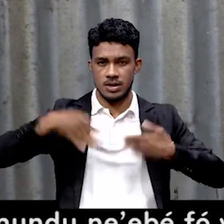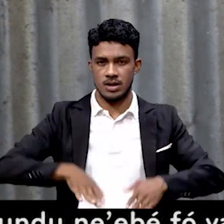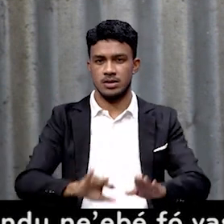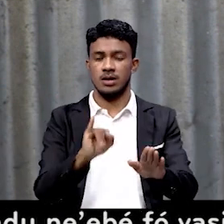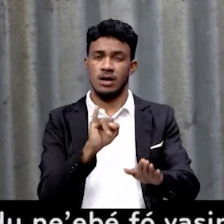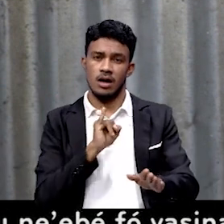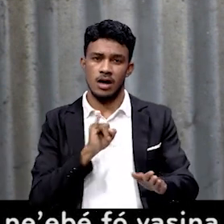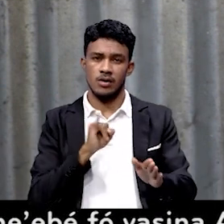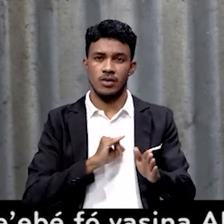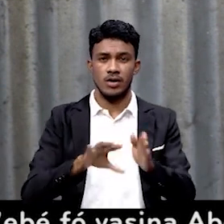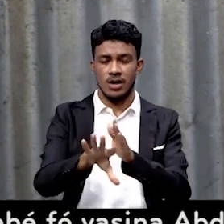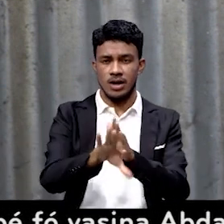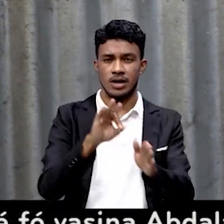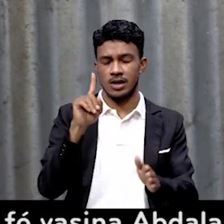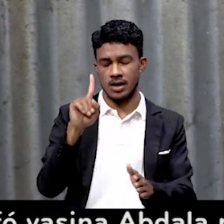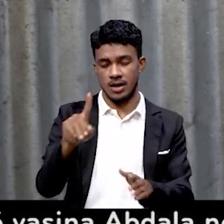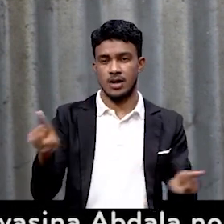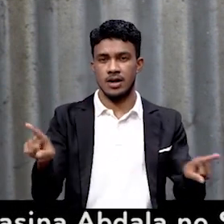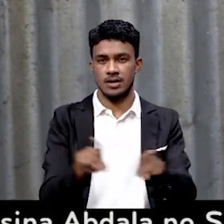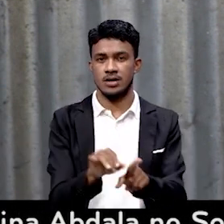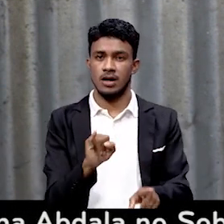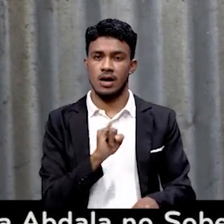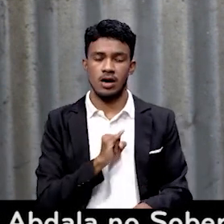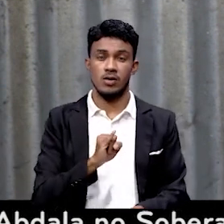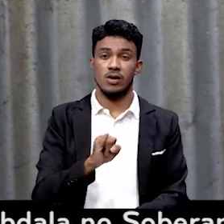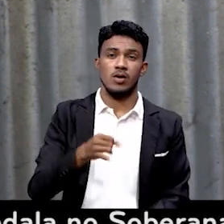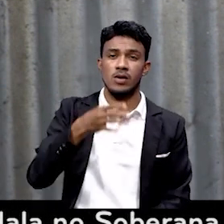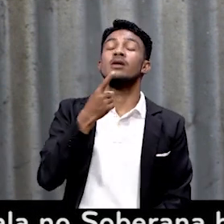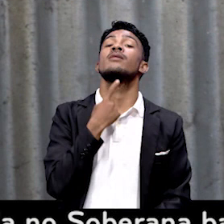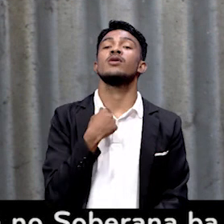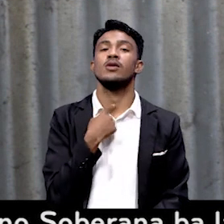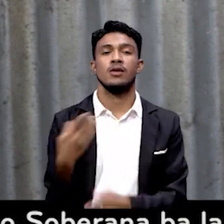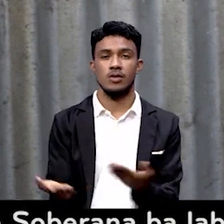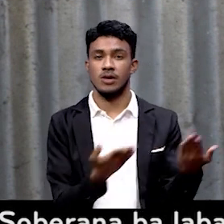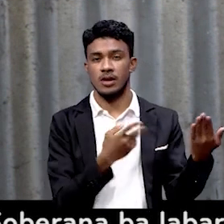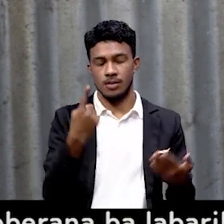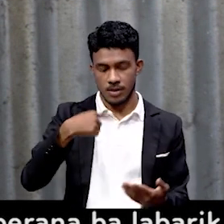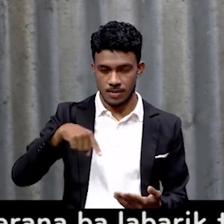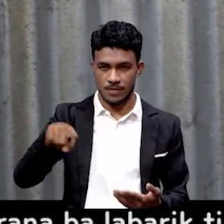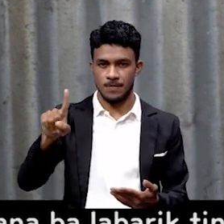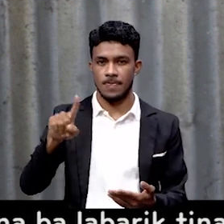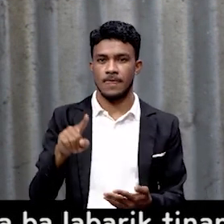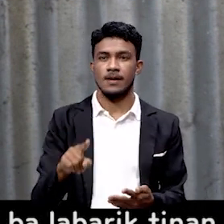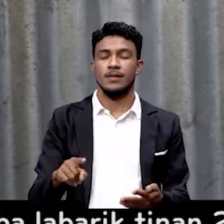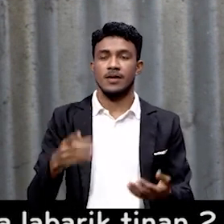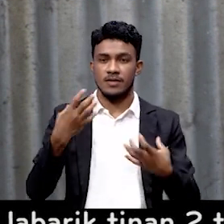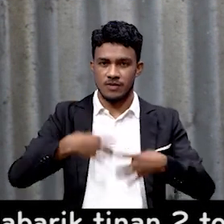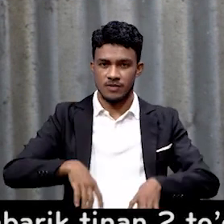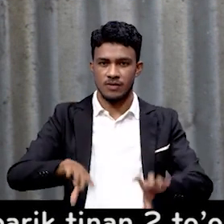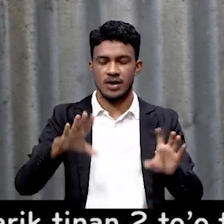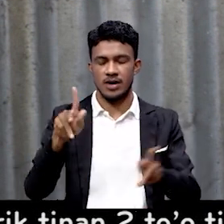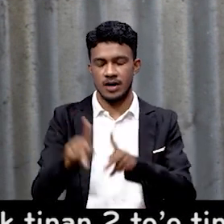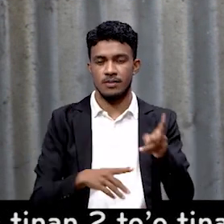he thani hane hane sa amro ne ha lor tamba hau te tui hane ma po